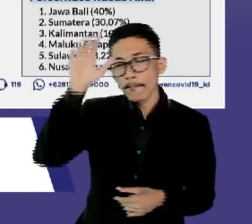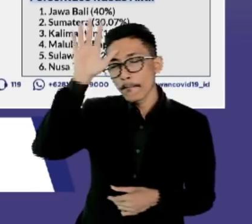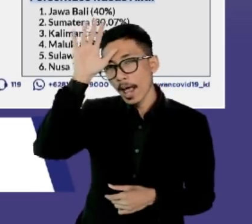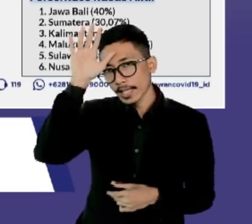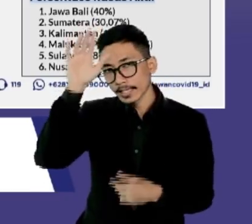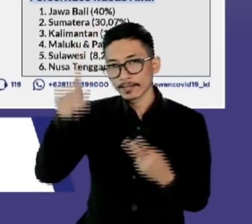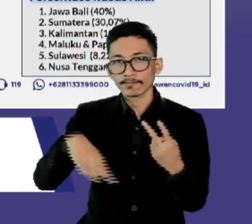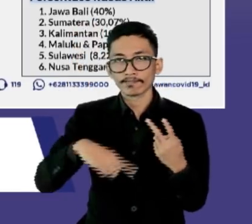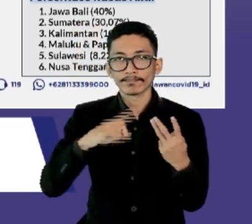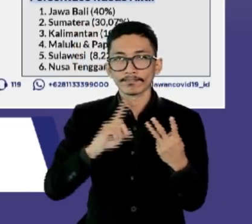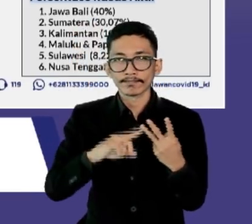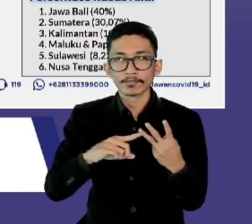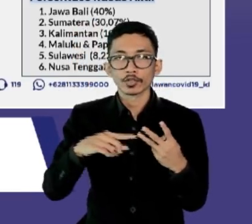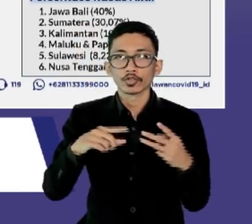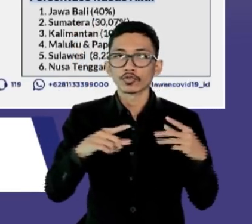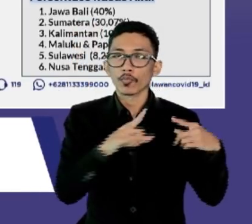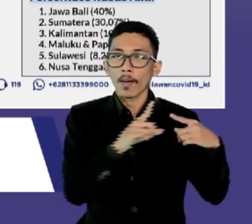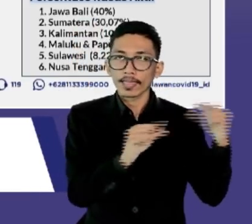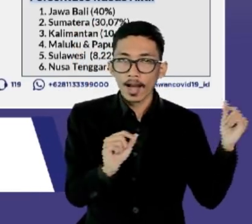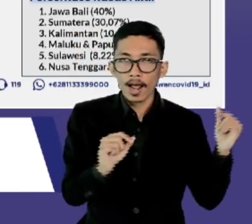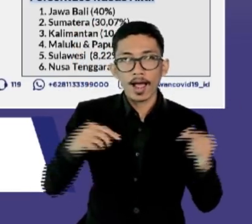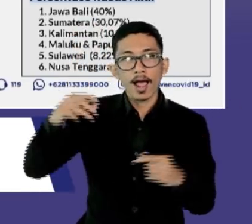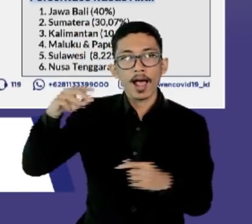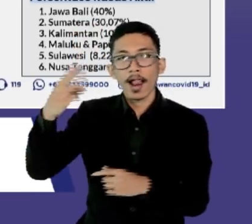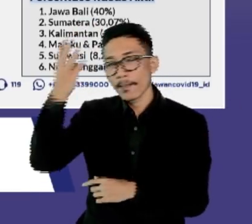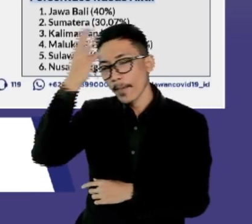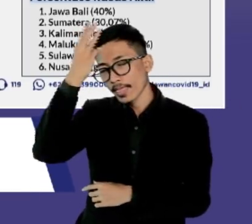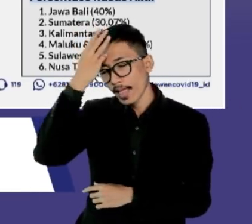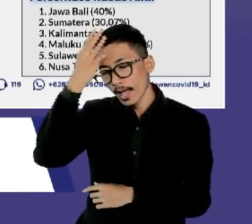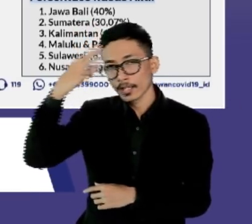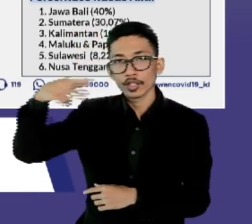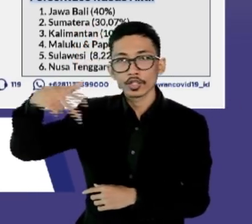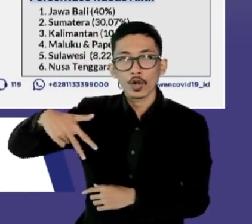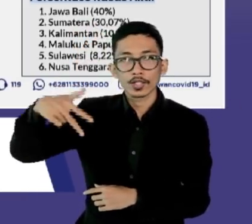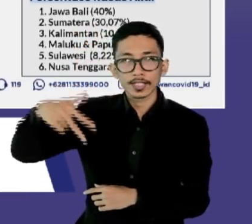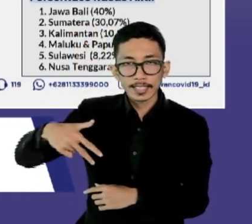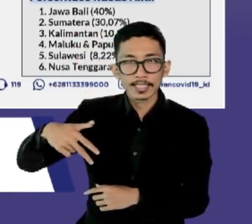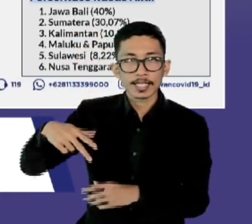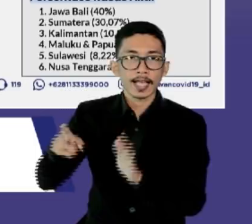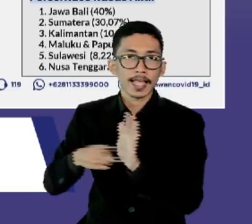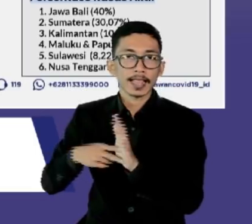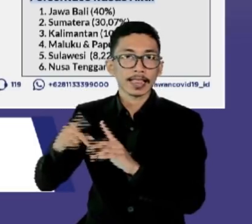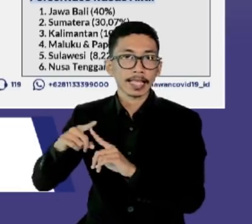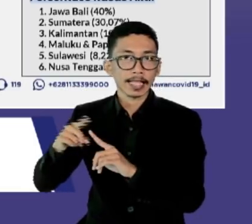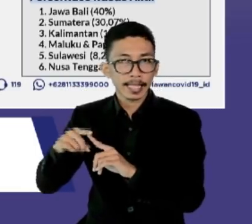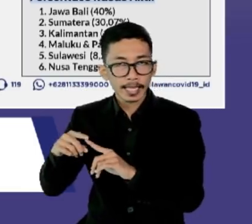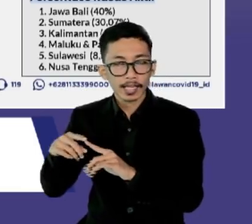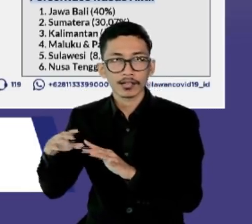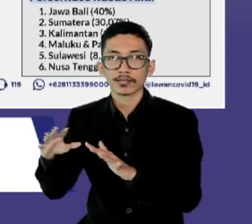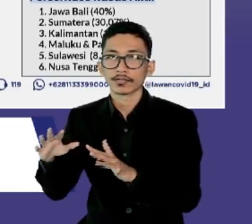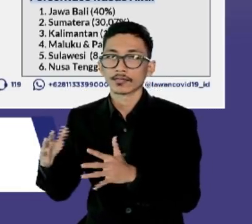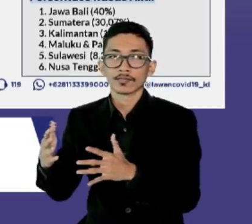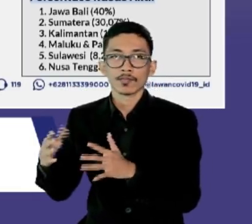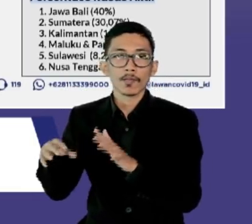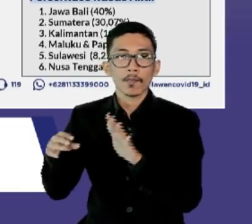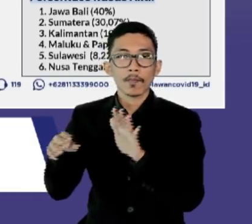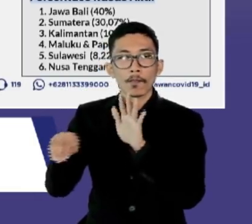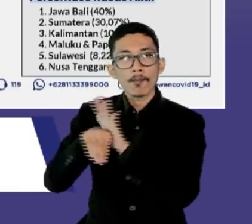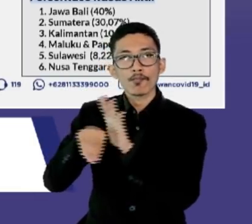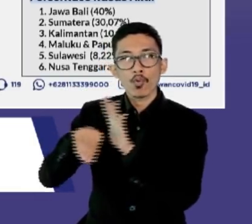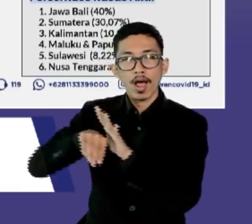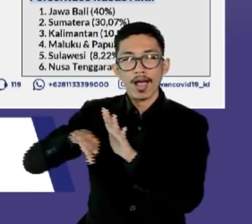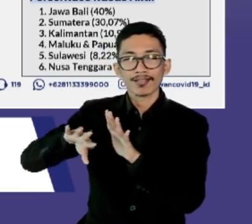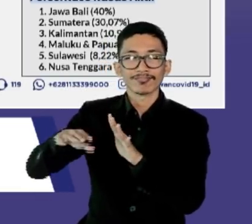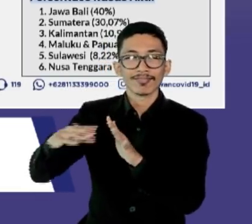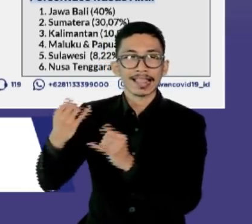kemudian Sumatera, Kalimantan, Sulawesi, Nusa Tenggara, dan Maluku serta Papua di urutan